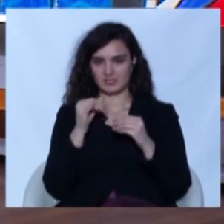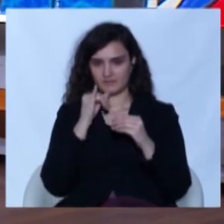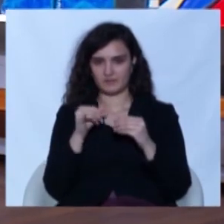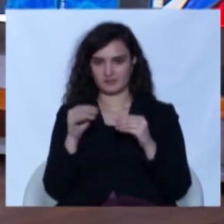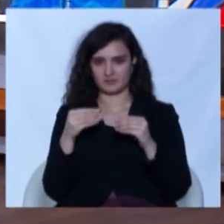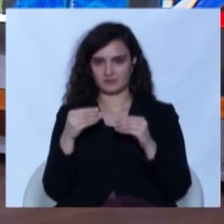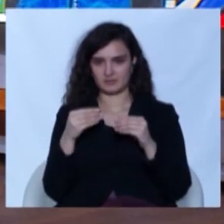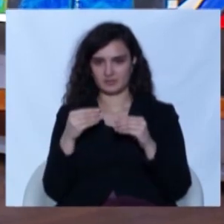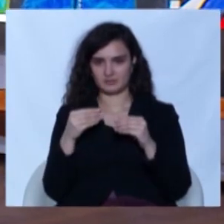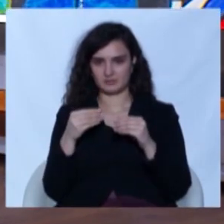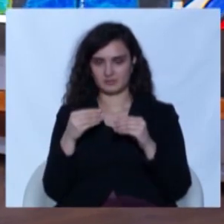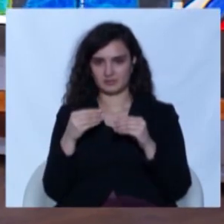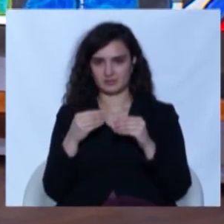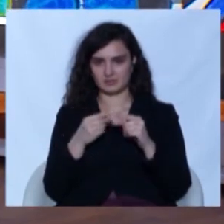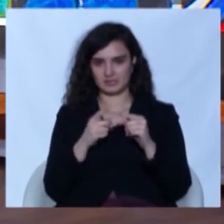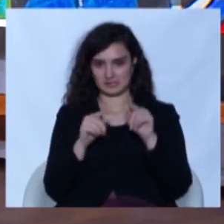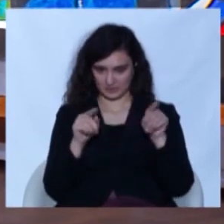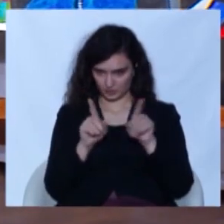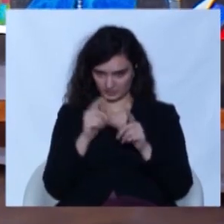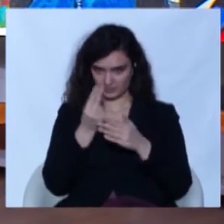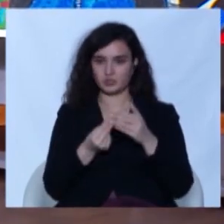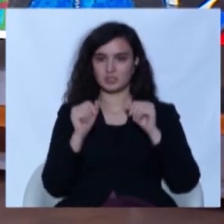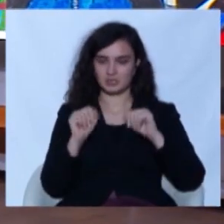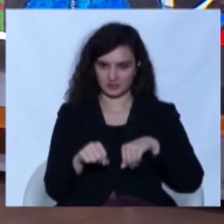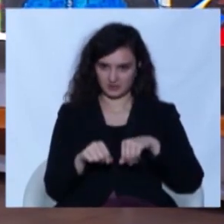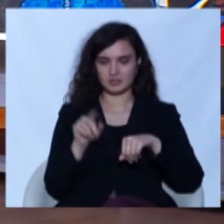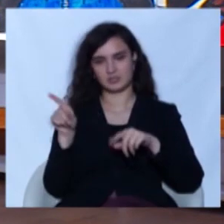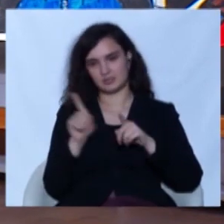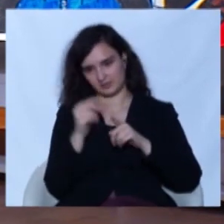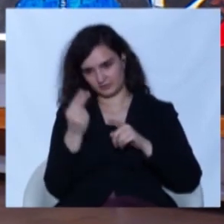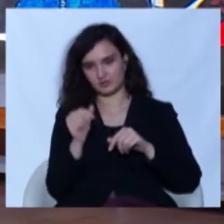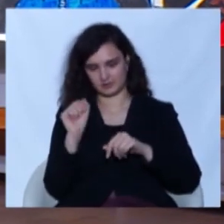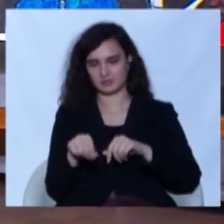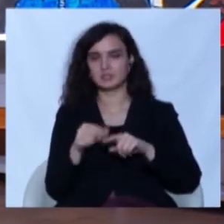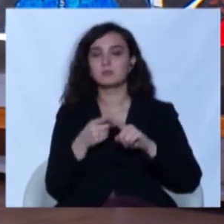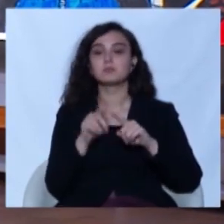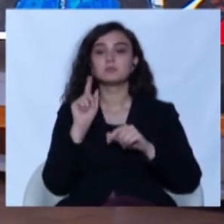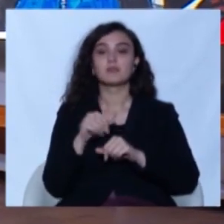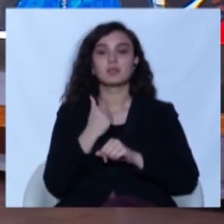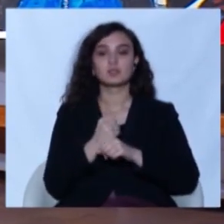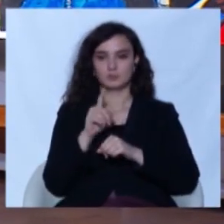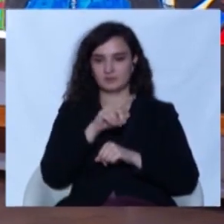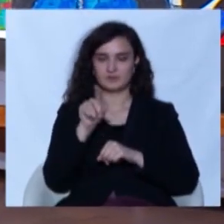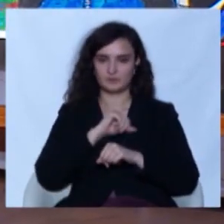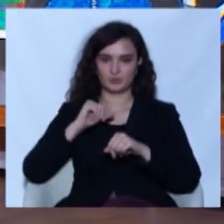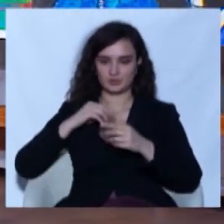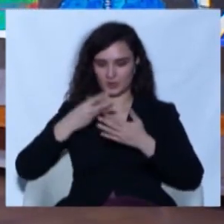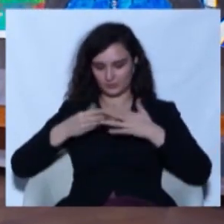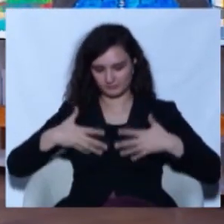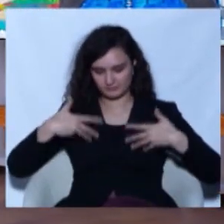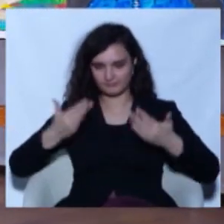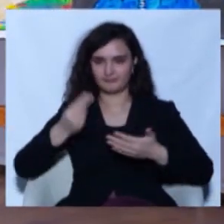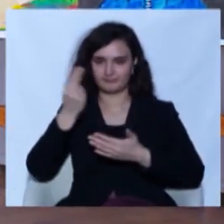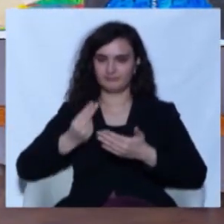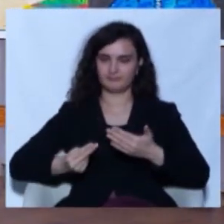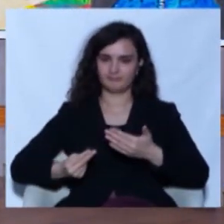верва. Вигэп каргат. Эсэ чэгэцлиат гавак этот да эсэт. А мы суставаре, а вот он гадмосцет,